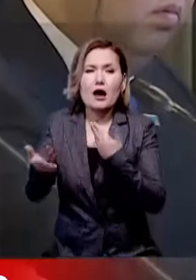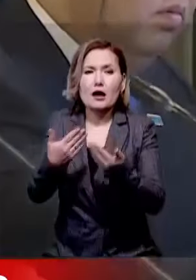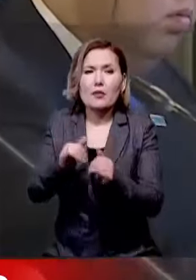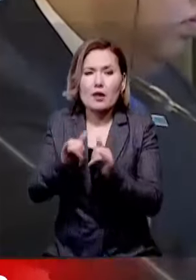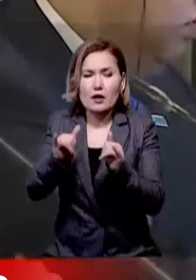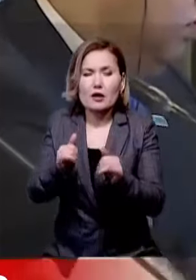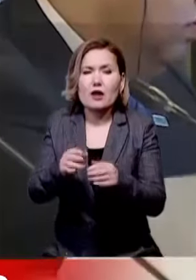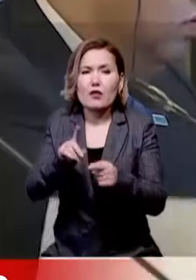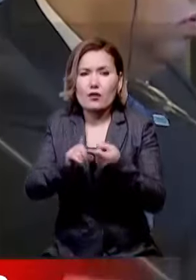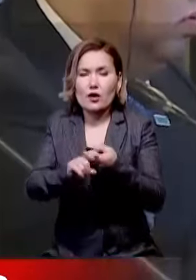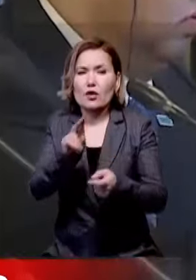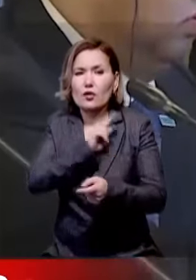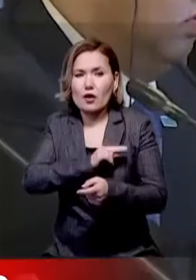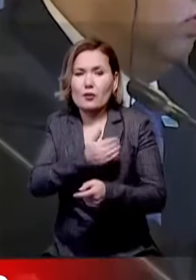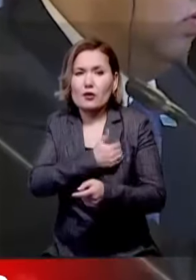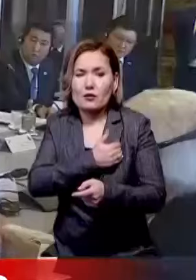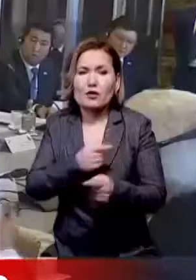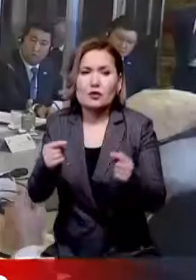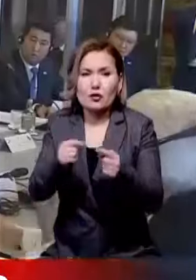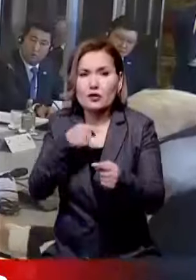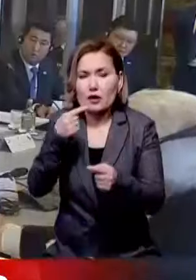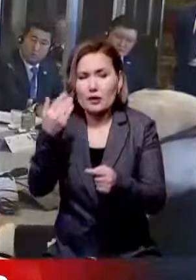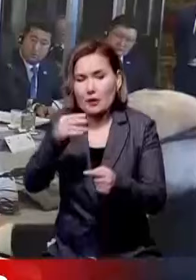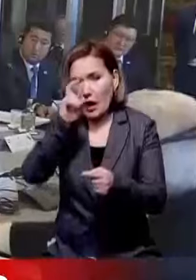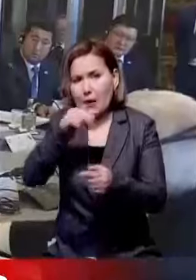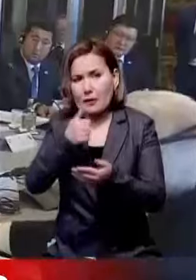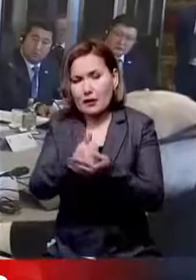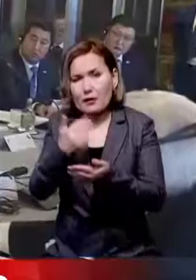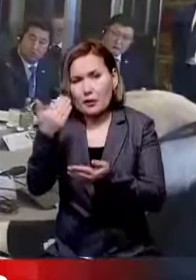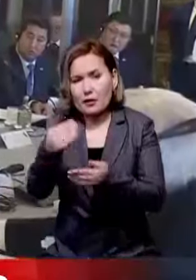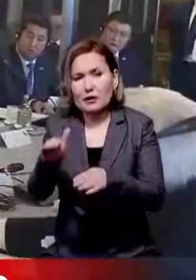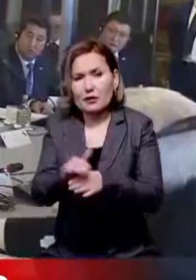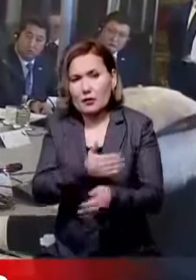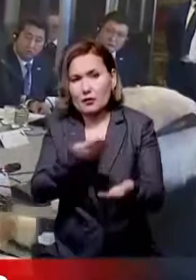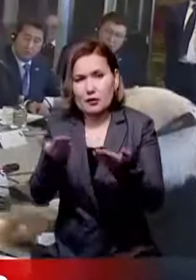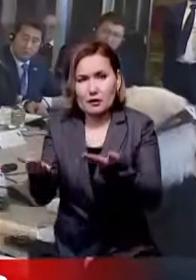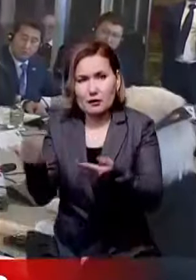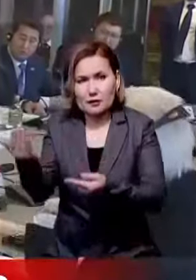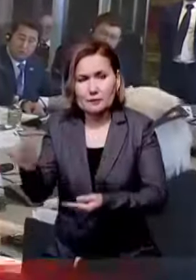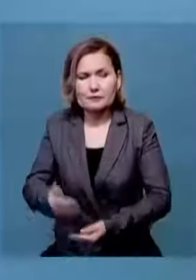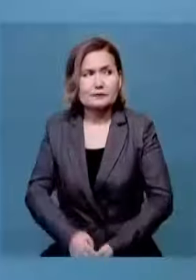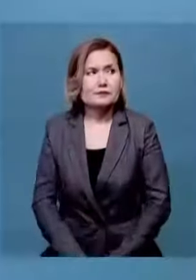дамытуға ниетті екенімізді нақтылағым келеді. Президент мырза, қош келдіңіз.